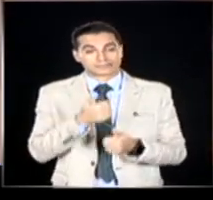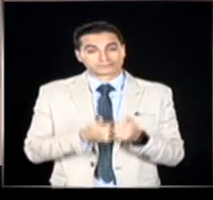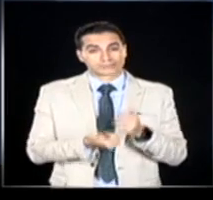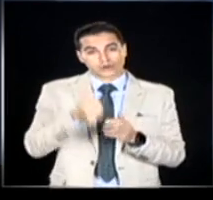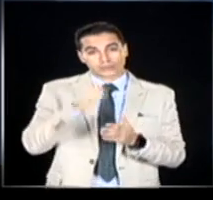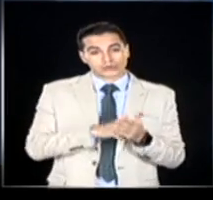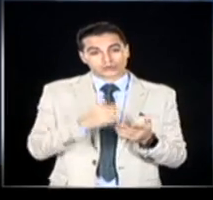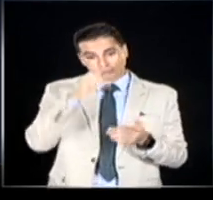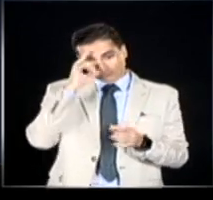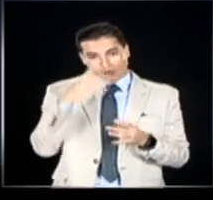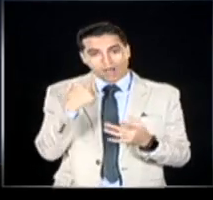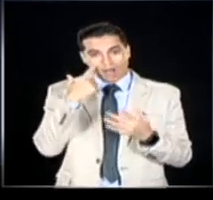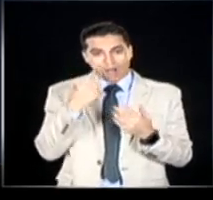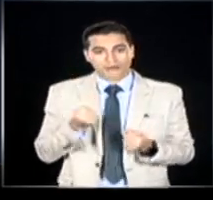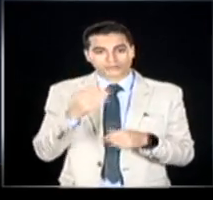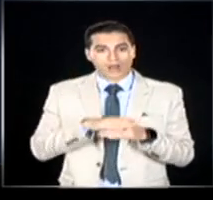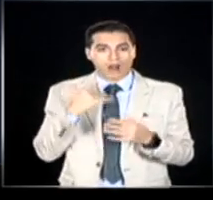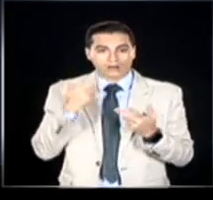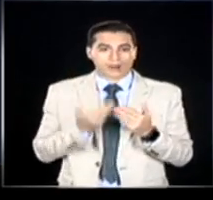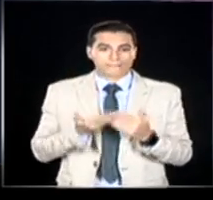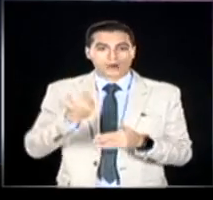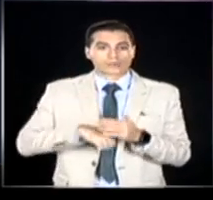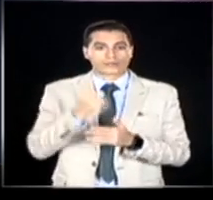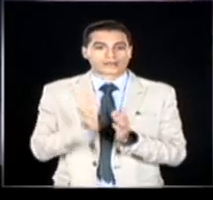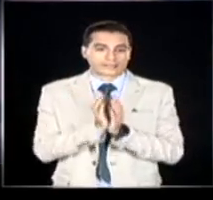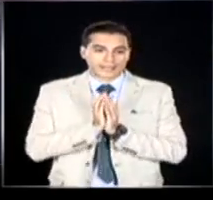ان شاء الله اقدر احافظ على السكور في اخر فتره واقدر احصل على الكاس.